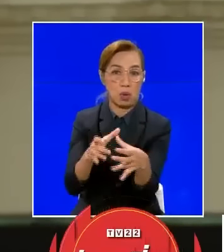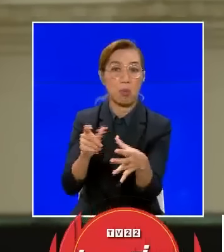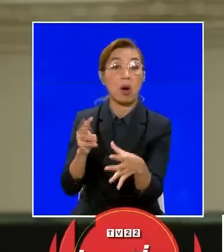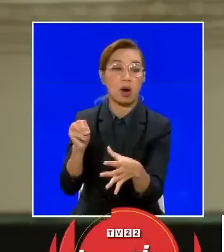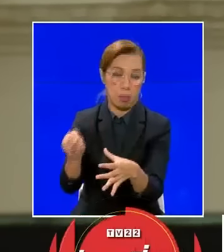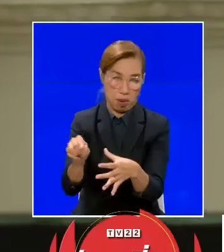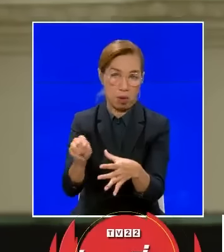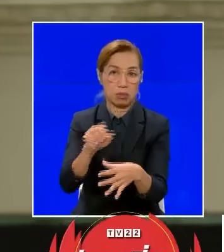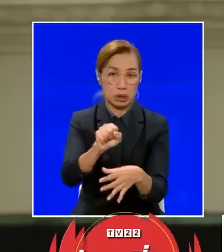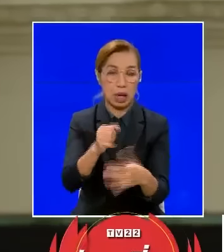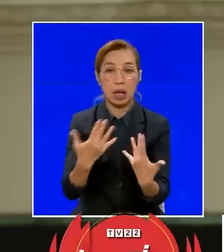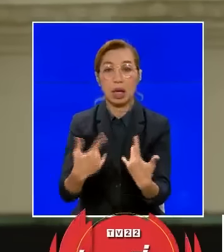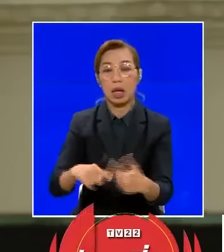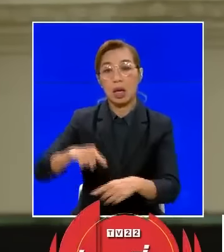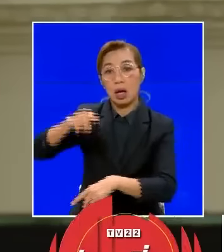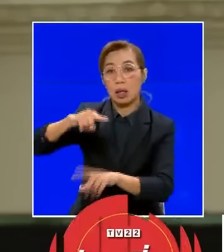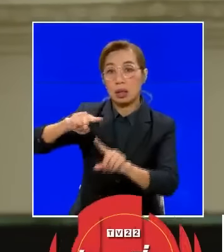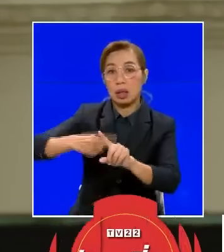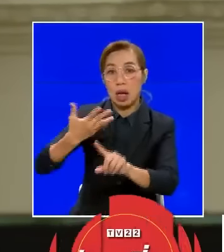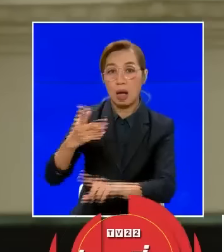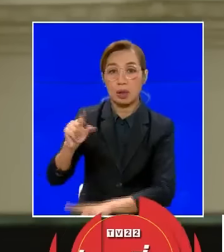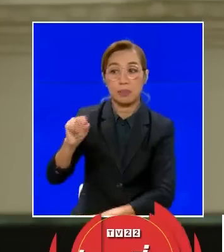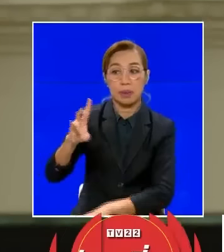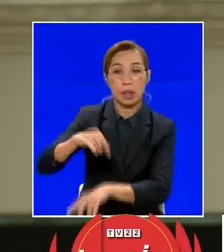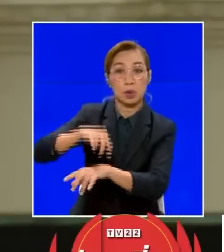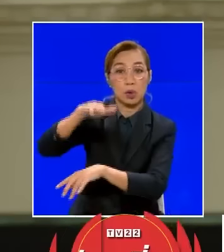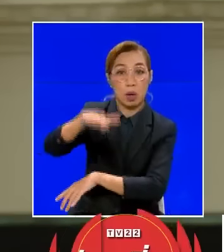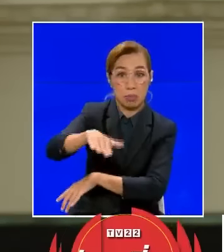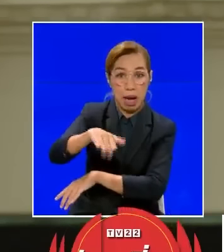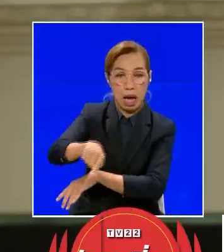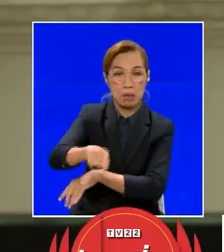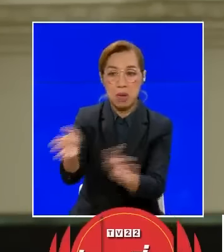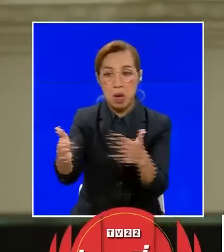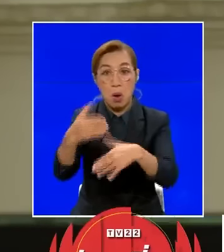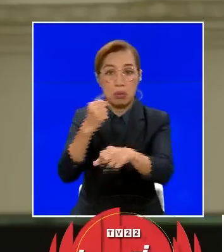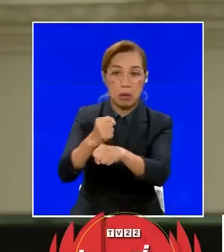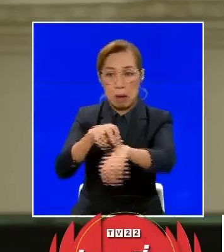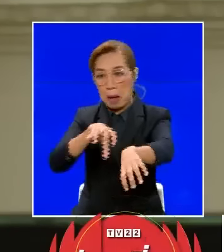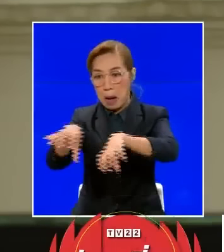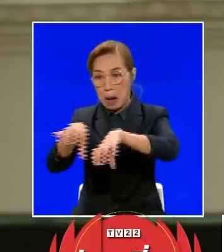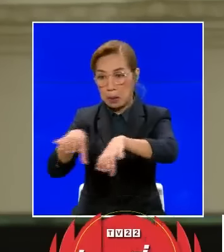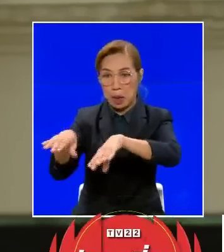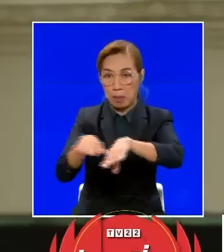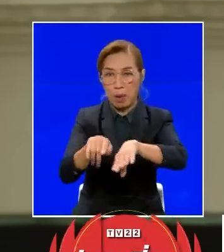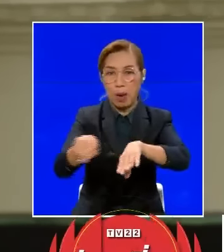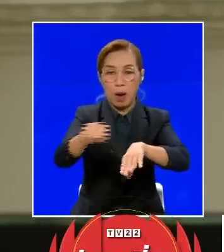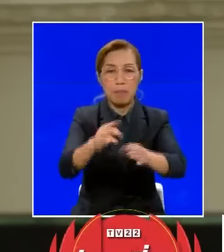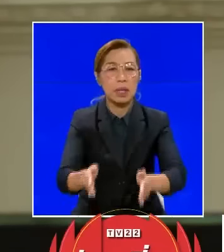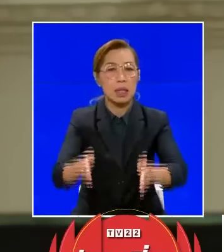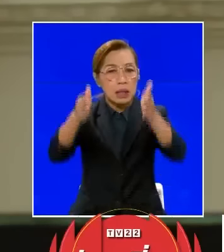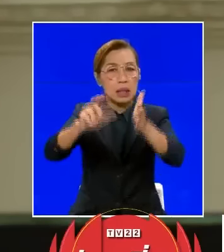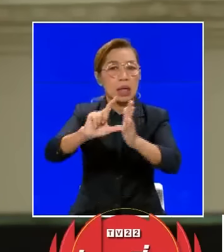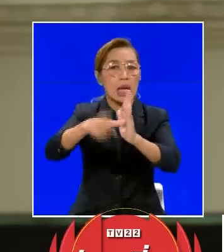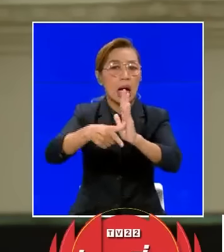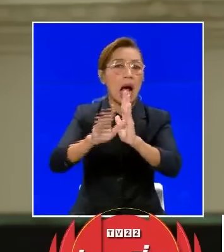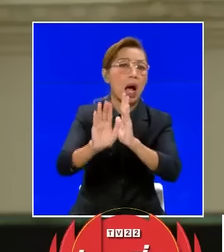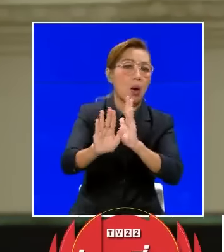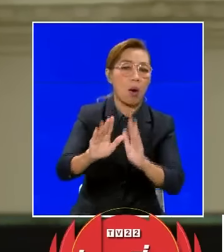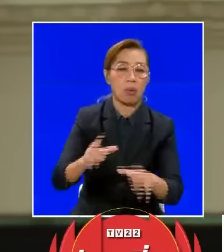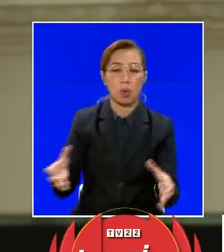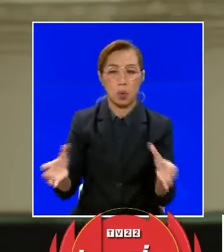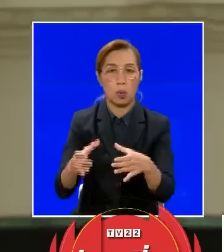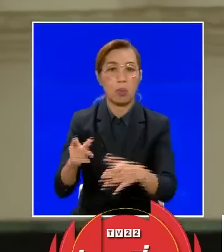บ่ายของวันที่27เนี่ยนะคะก็มีการเตรียมห้องทำงานที่ตึกเลขาธิการคณะรัฐมนตรีไว้